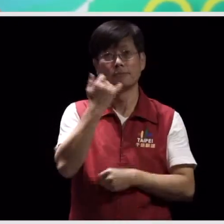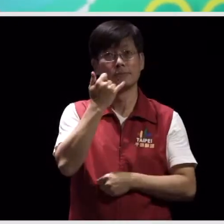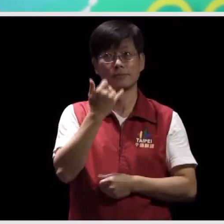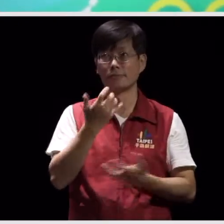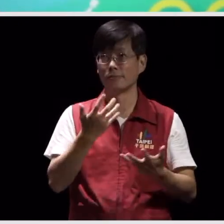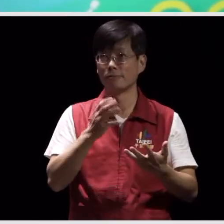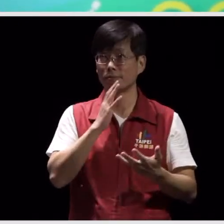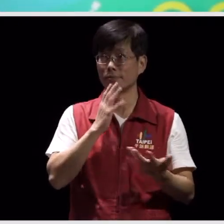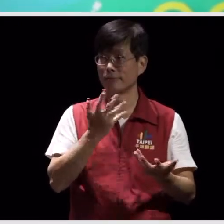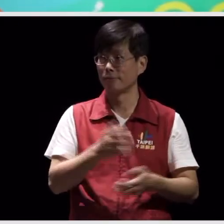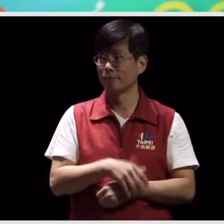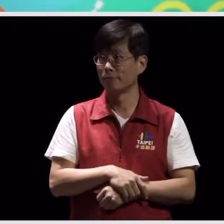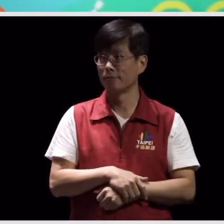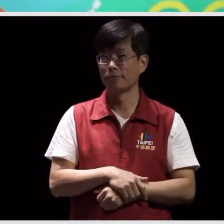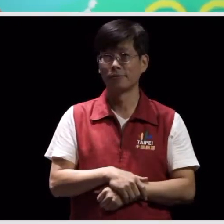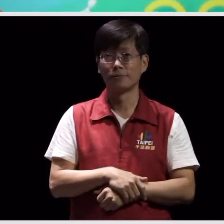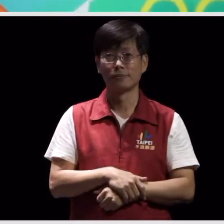手吗？